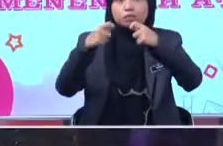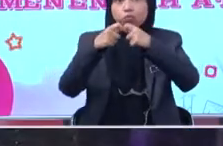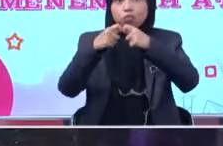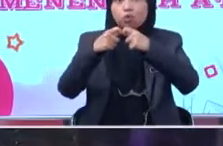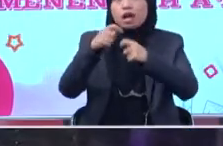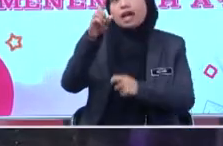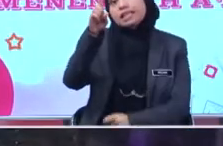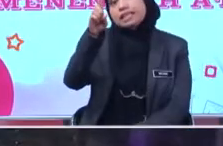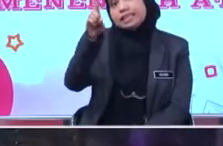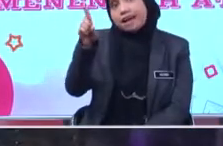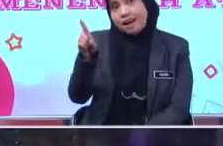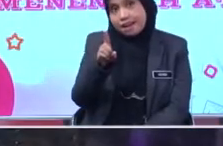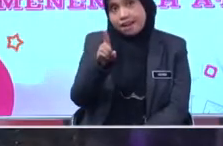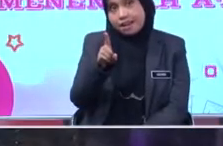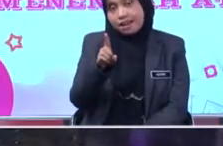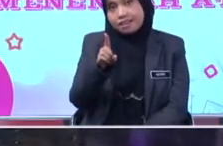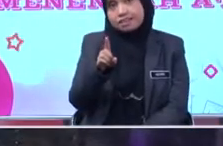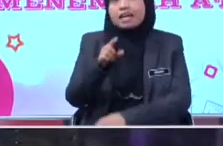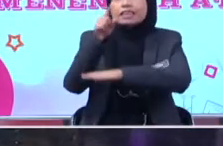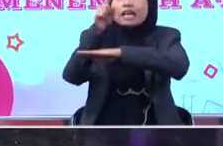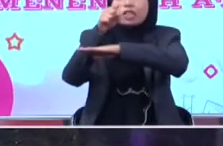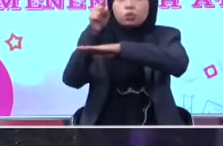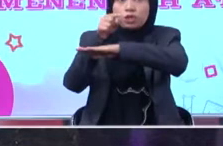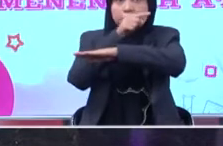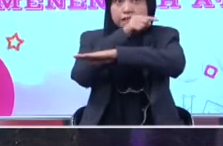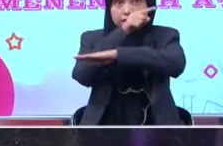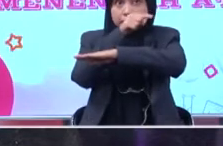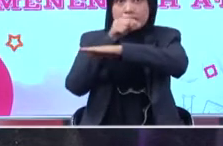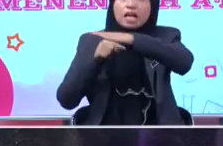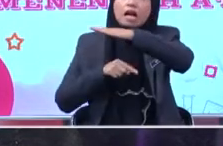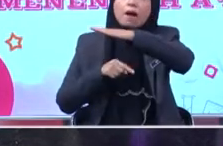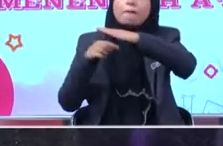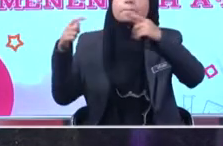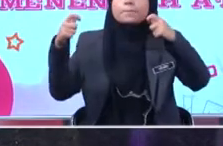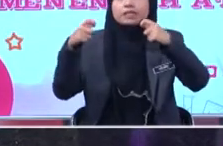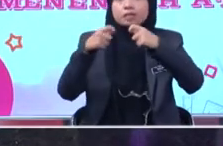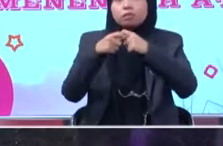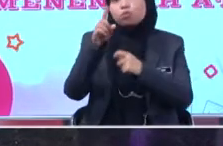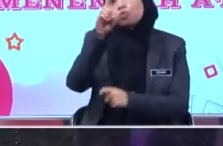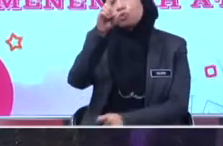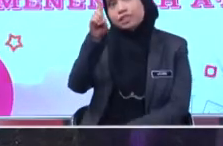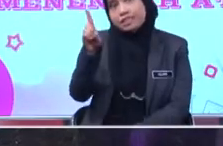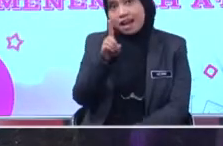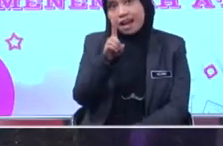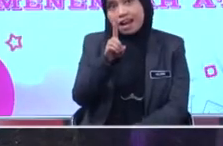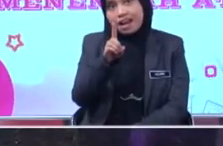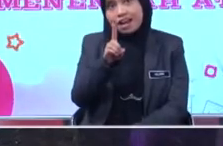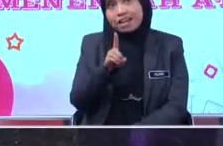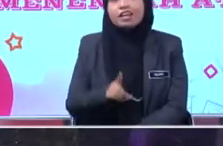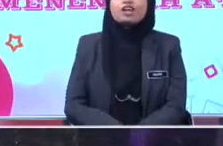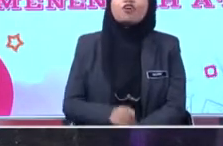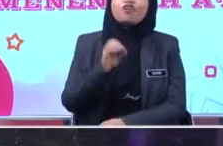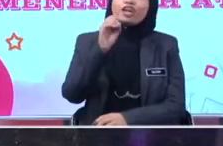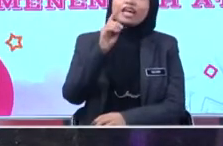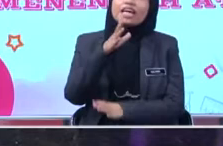rinaya tanwin bertemu dengan huruf dan alhamdulillah pandai seri word 3